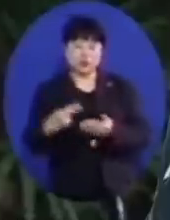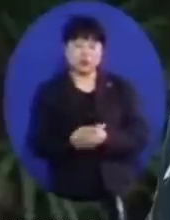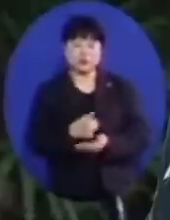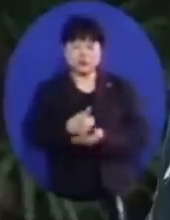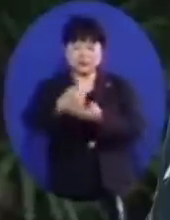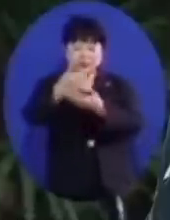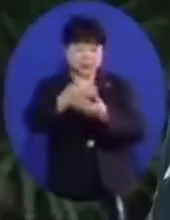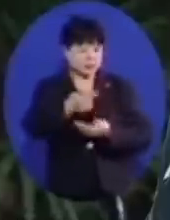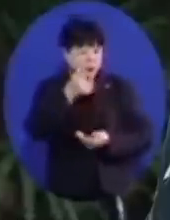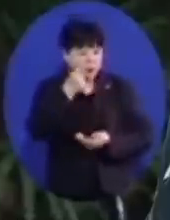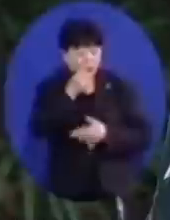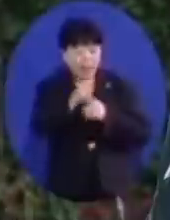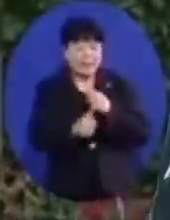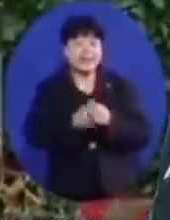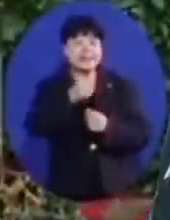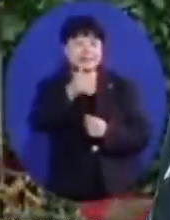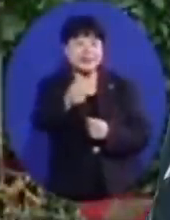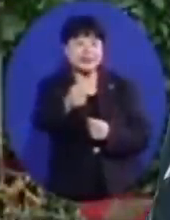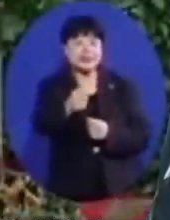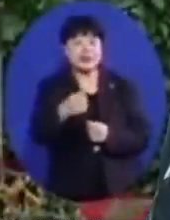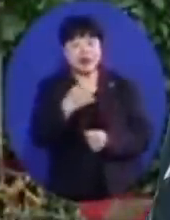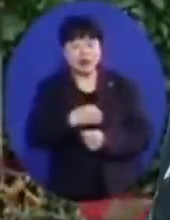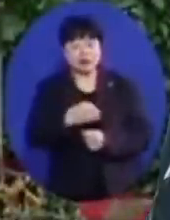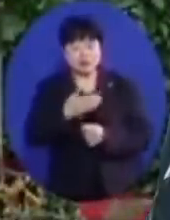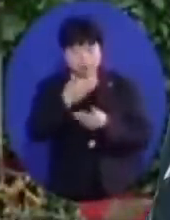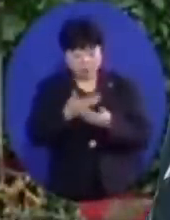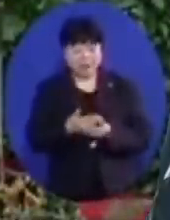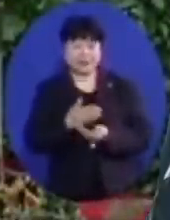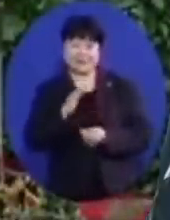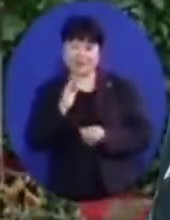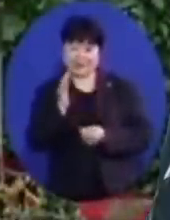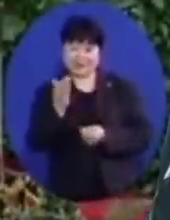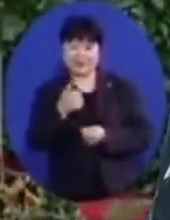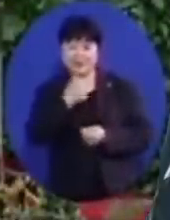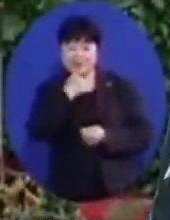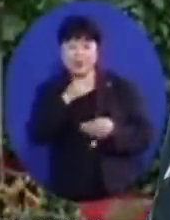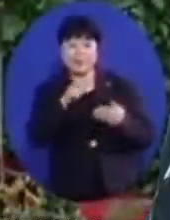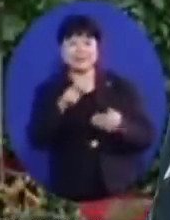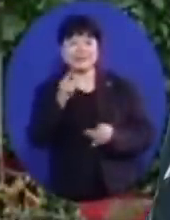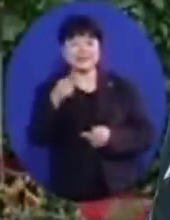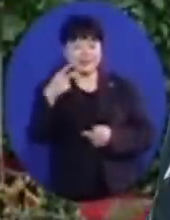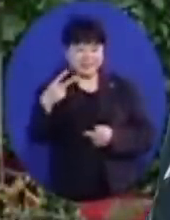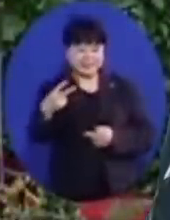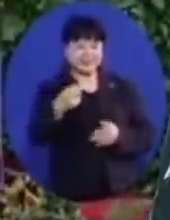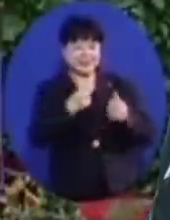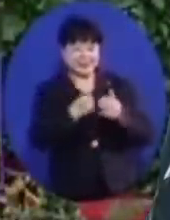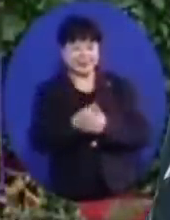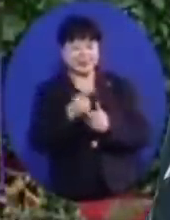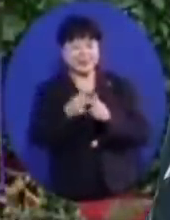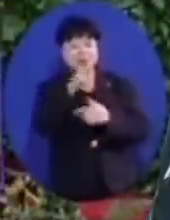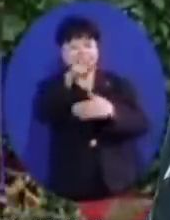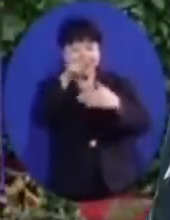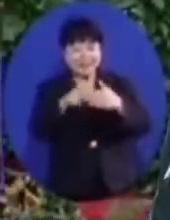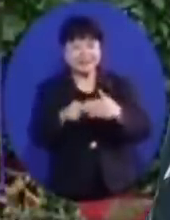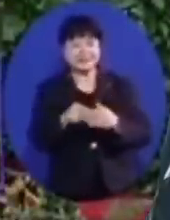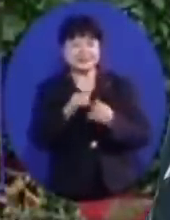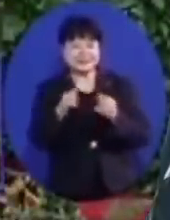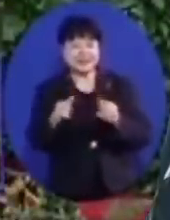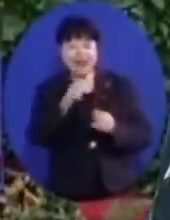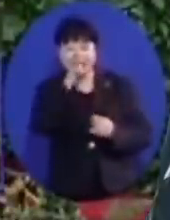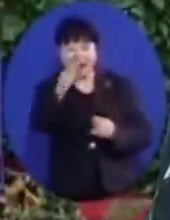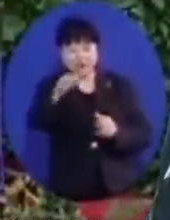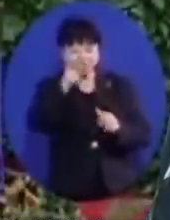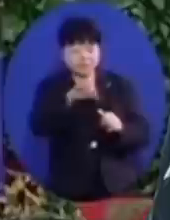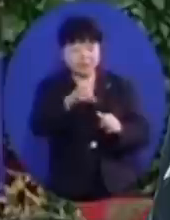칭찬을 받지 못하고 하나님이 걱정을 듣게 될 것입니다 로마서 8장 1절로 2절에 그러므로 이제 그리스도 예수 안에 있는 자에게는